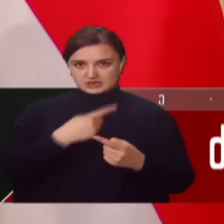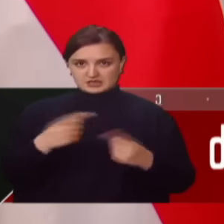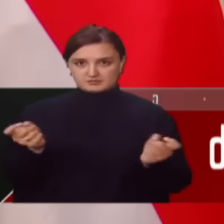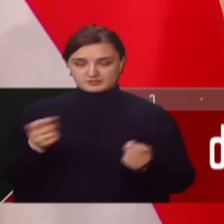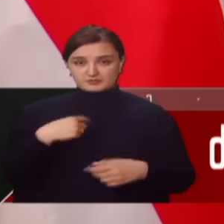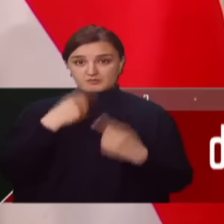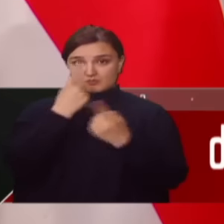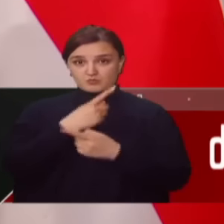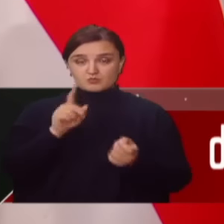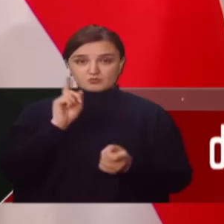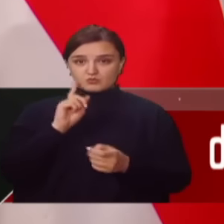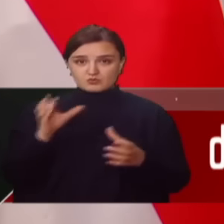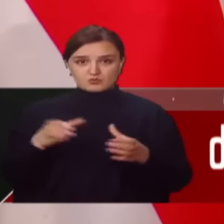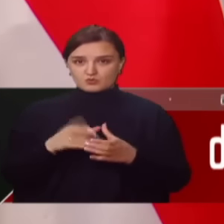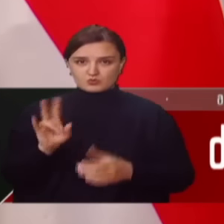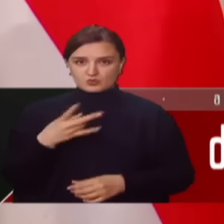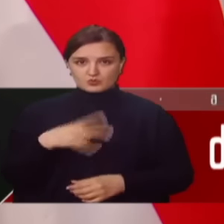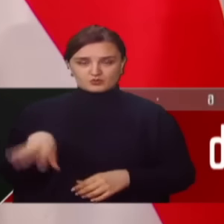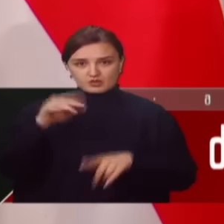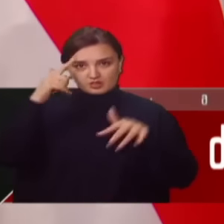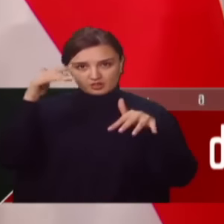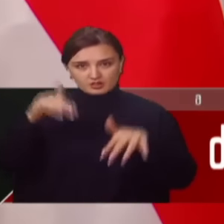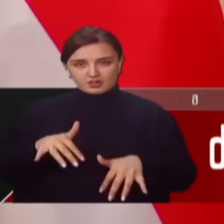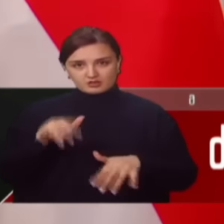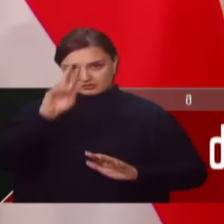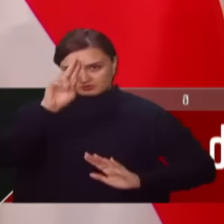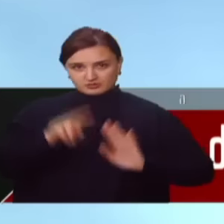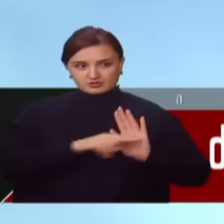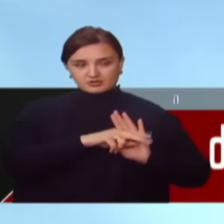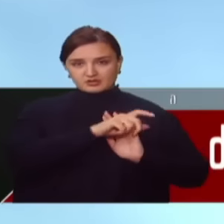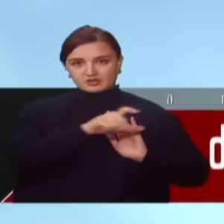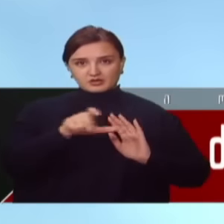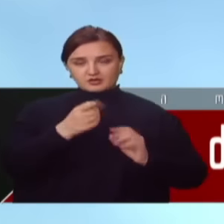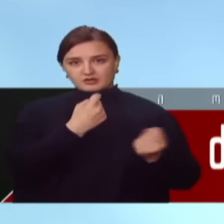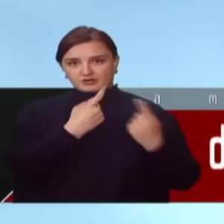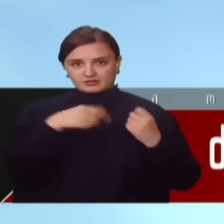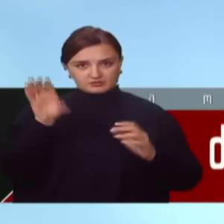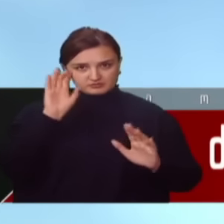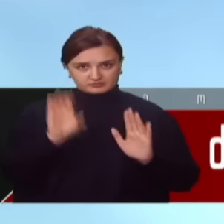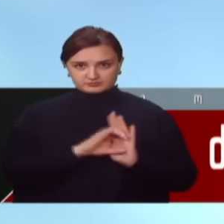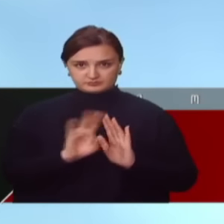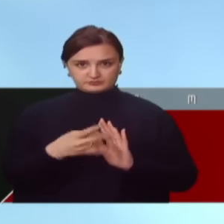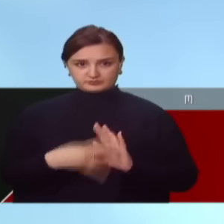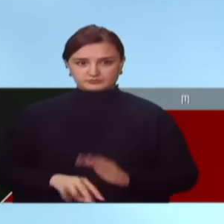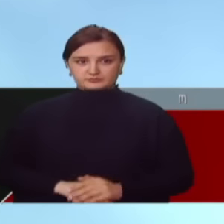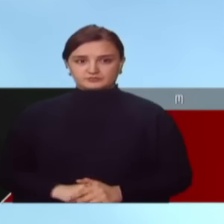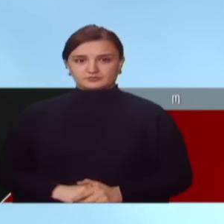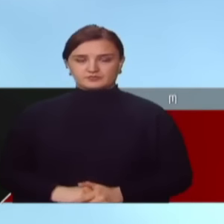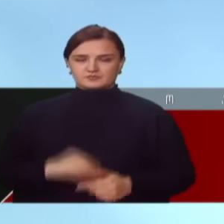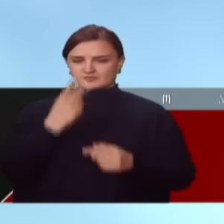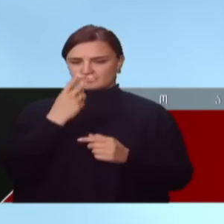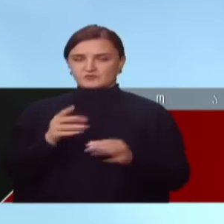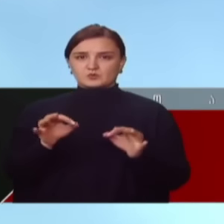ერთხელ მოგიწოდებთ ახალგაზრდებო რომ ნუ გამოაყენებინებ თავს ამ უსამშობლოებს. ჩვენ ვატყობთ რომ ზუსტად მიყვებიან იმ სცენარს რომელიც